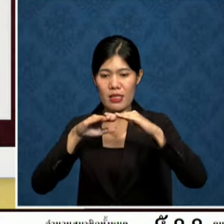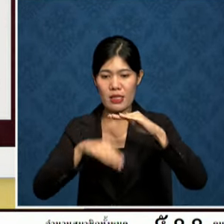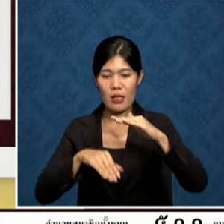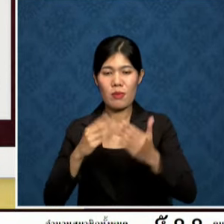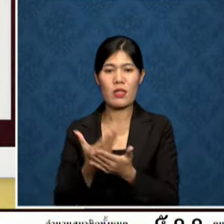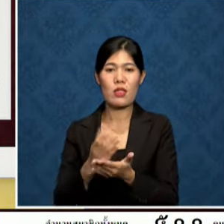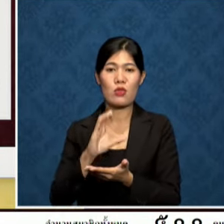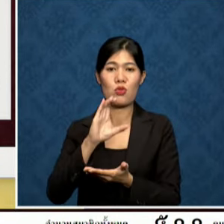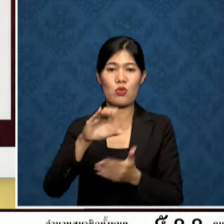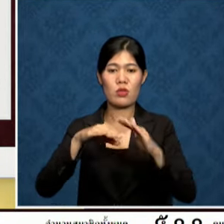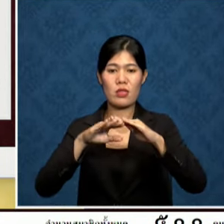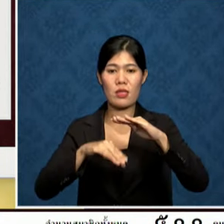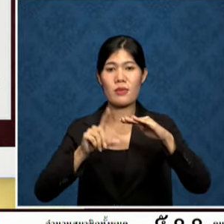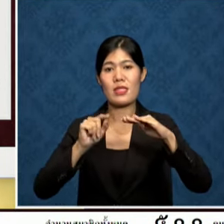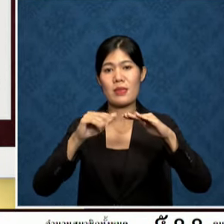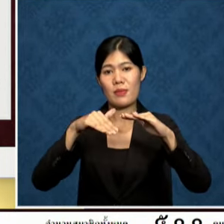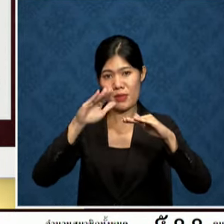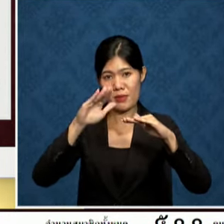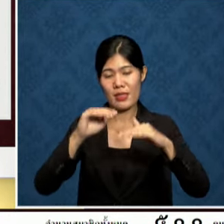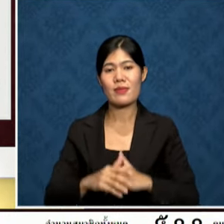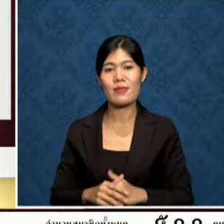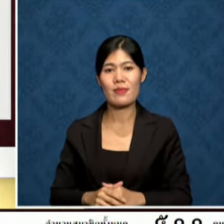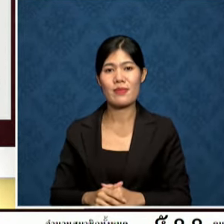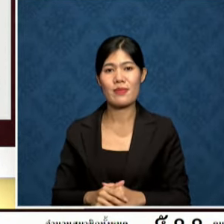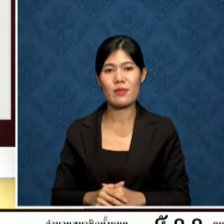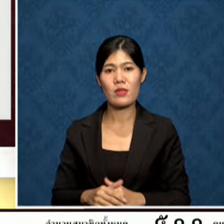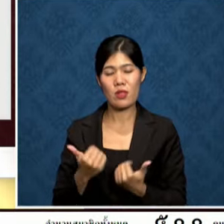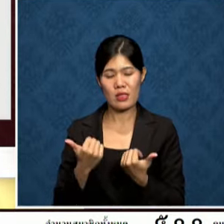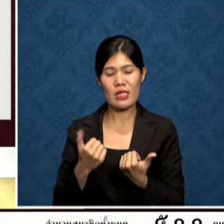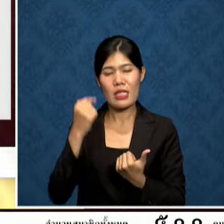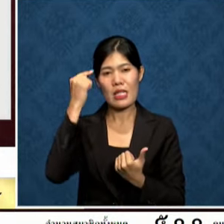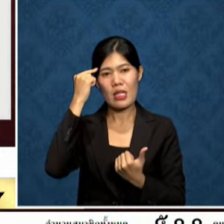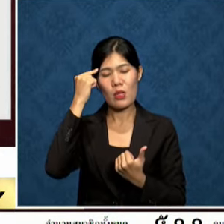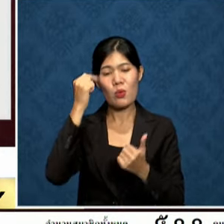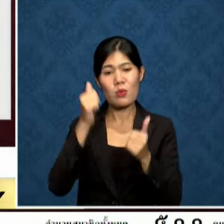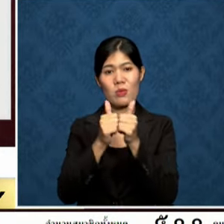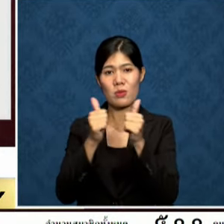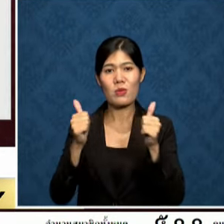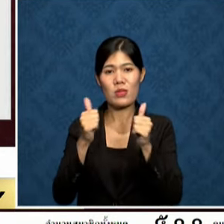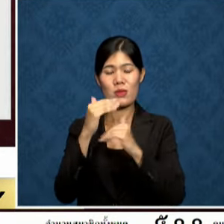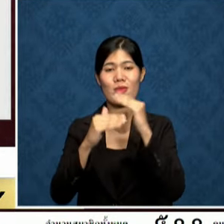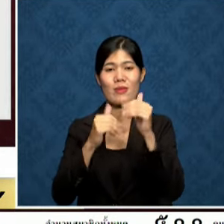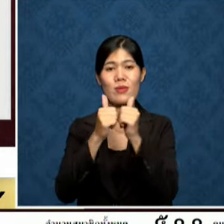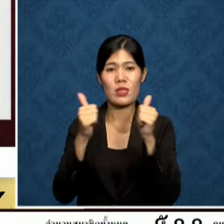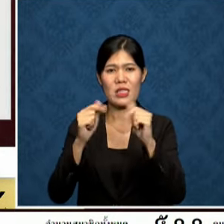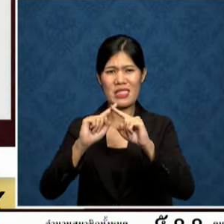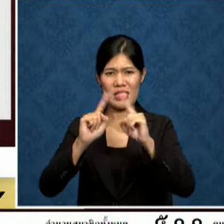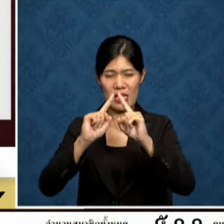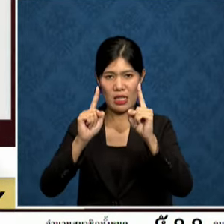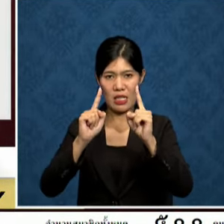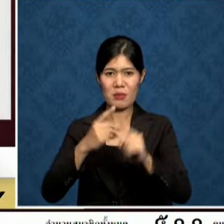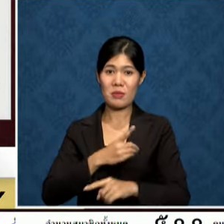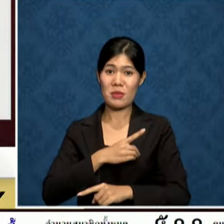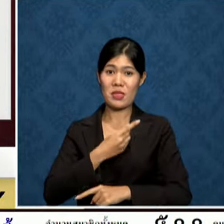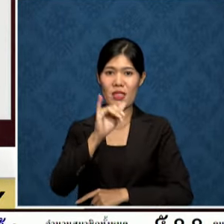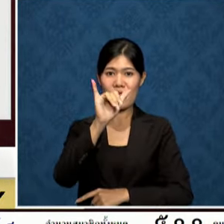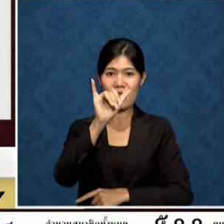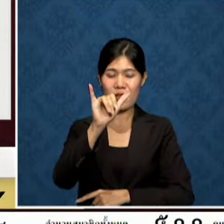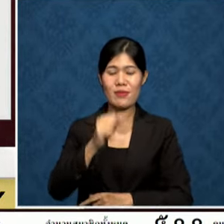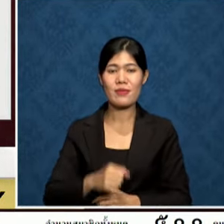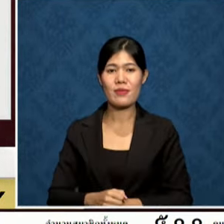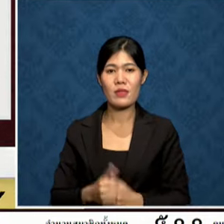20%เนี่ยปีนี้ทำได้ 24%ก็ก็ก็ถือว่าเป็นสถิติที่เป็นด้านดีนะคะแต่แต่อย่าเพิ่งดีใจไปค่ะ